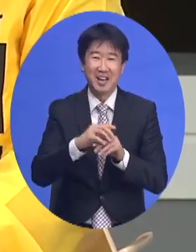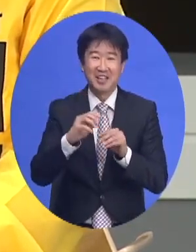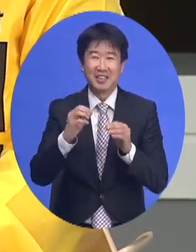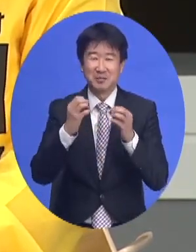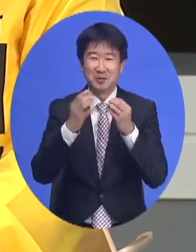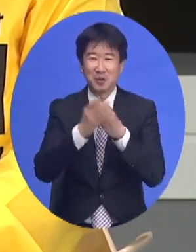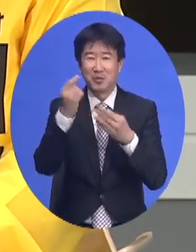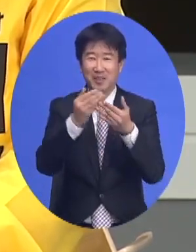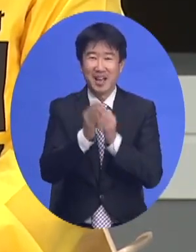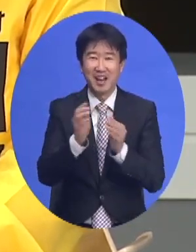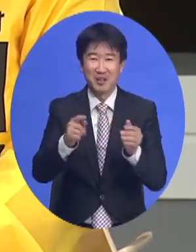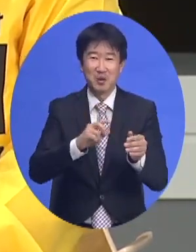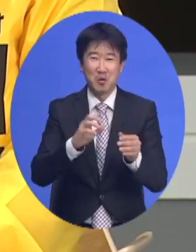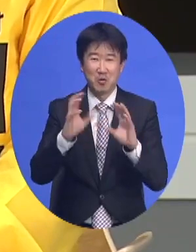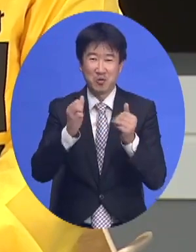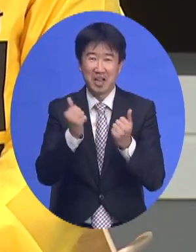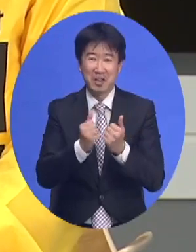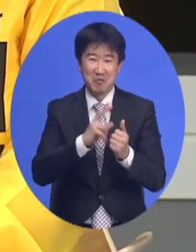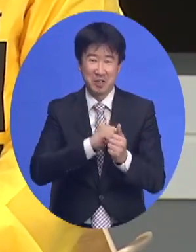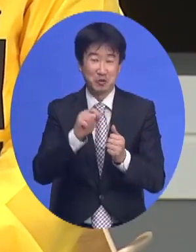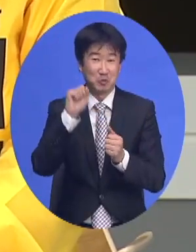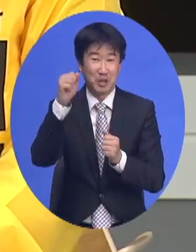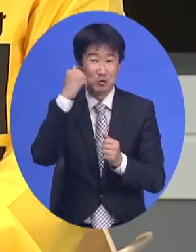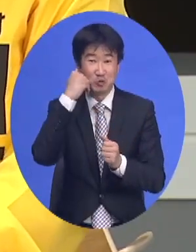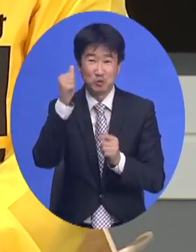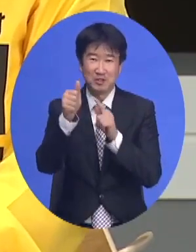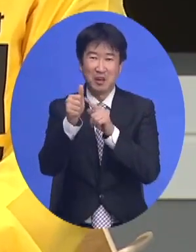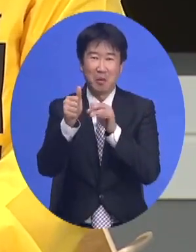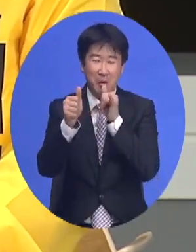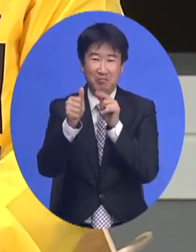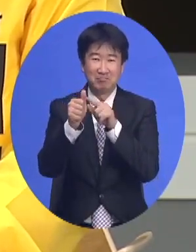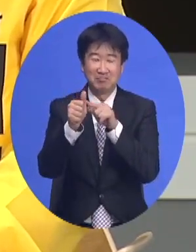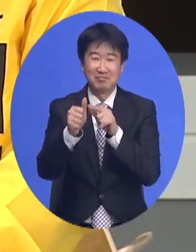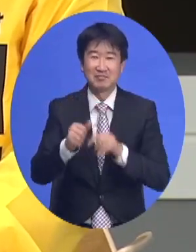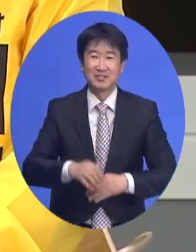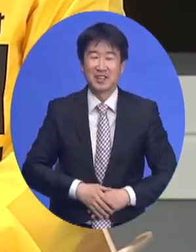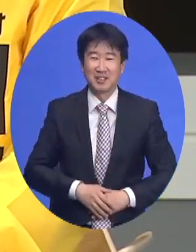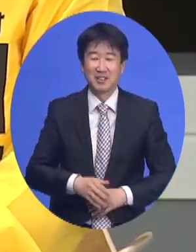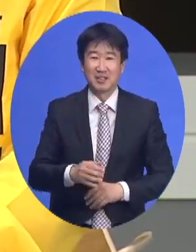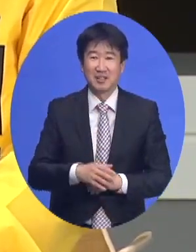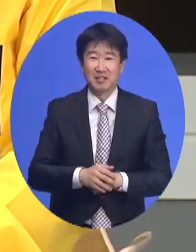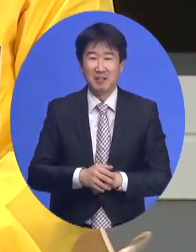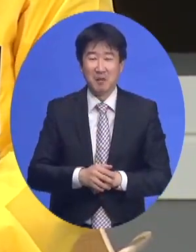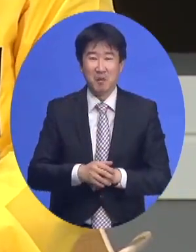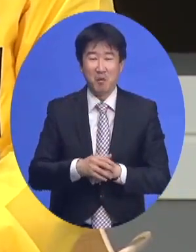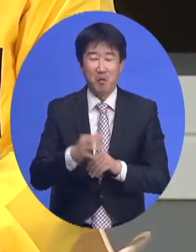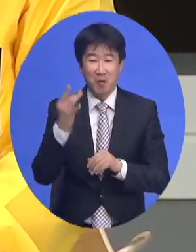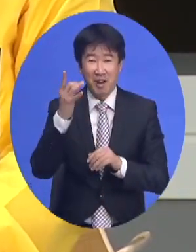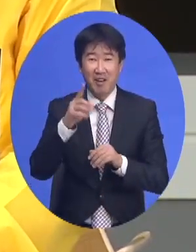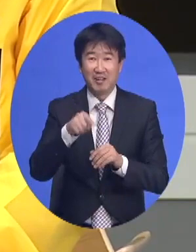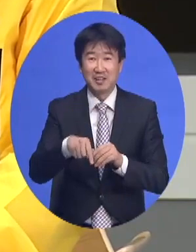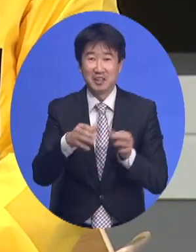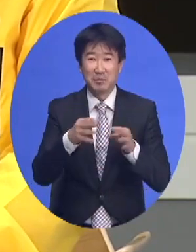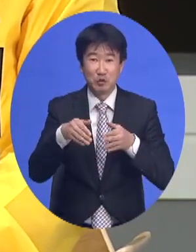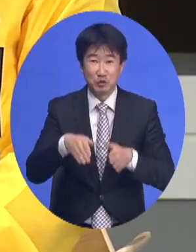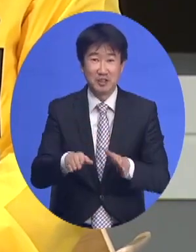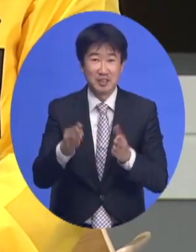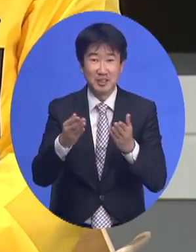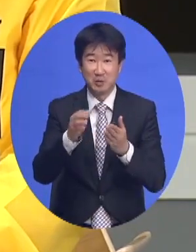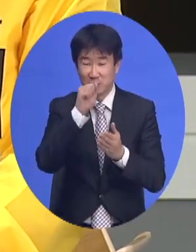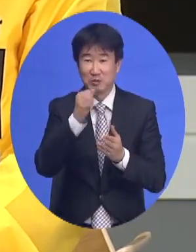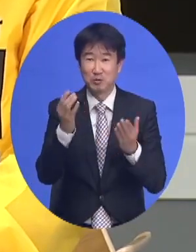그렇습니다. 그 부분에 대해서 그 지역 일꾼 토착 일꾼이 정치를 해야 되는데 그